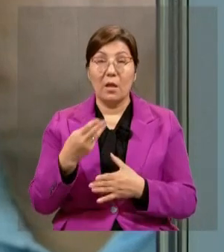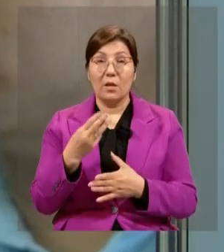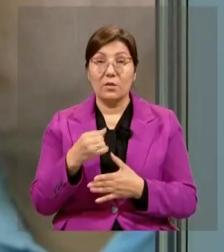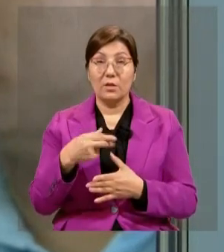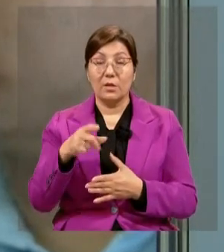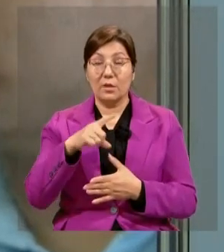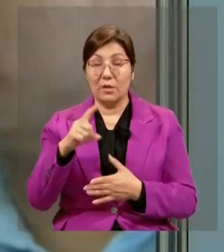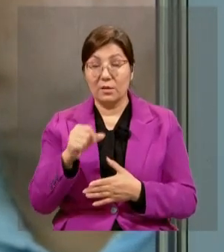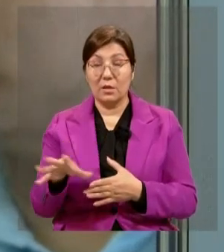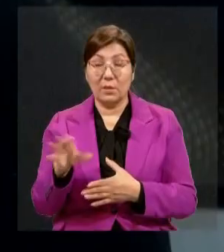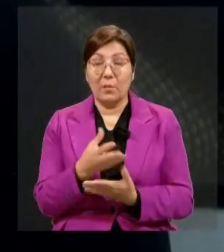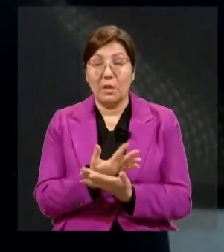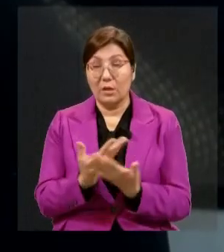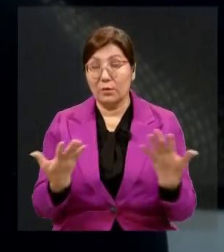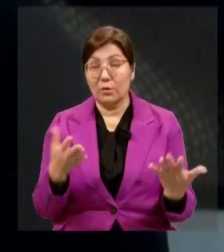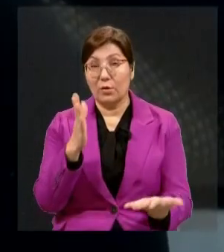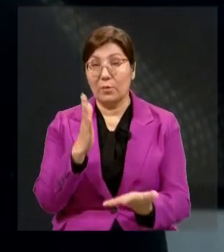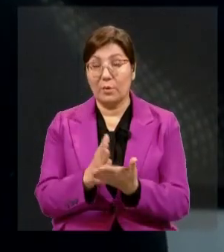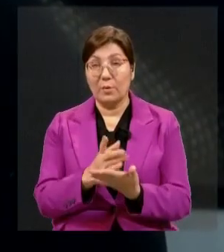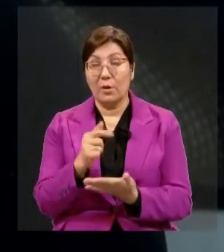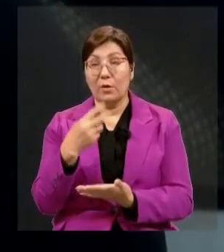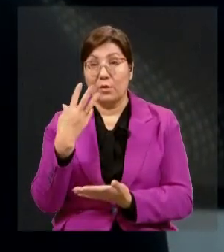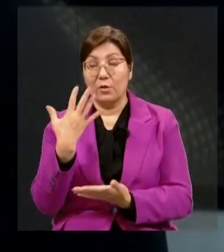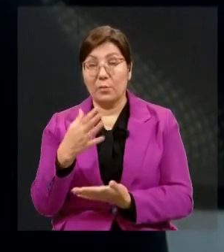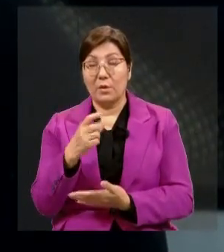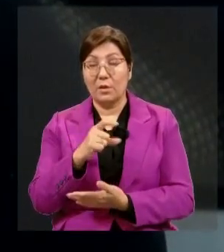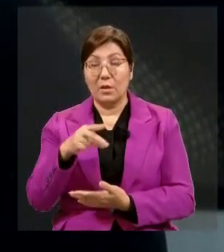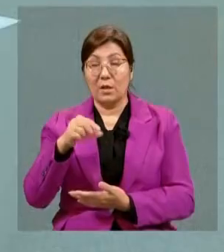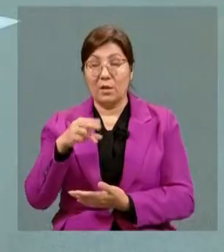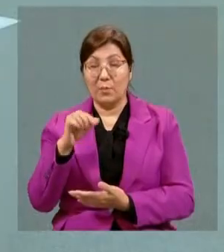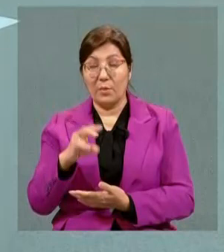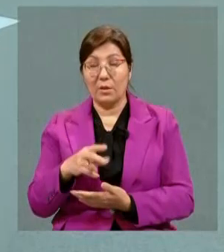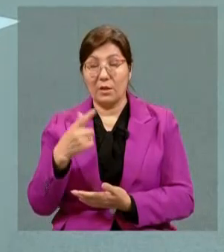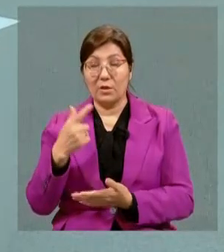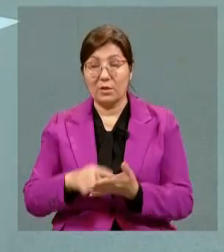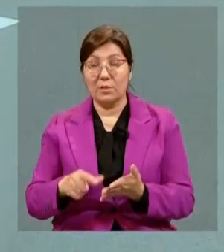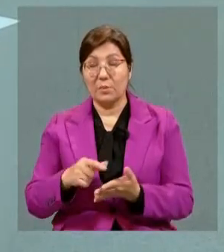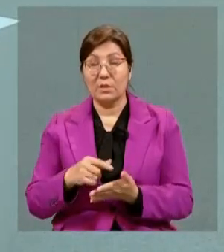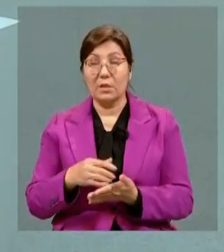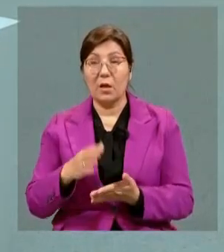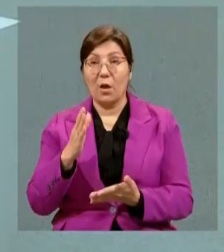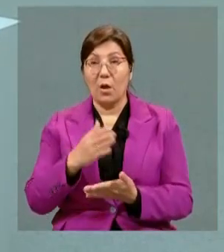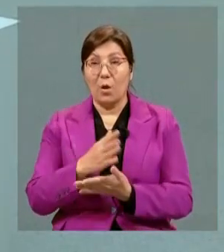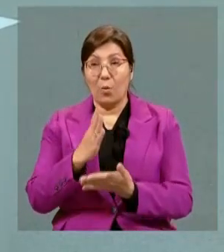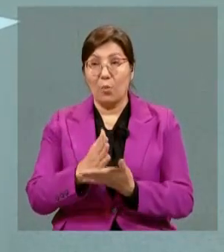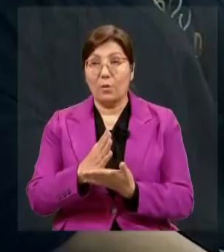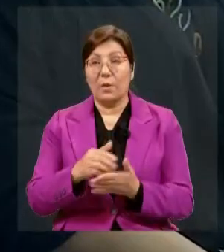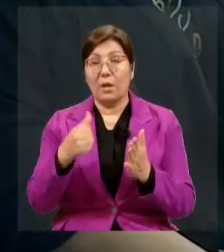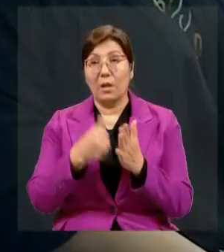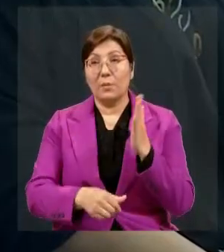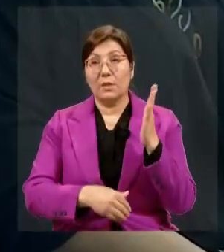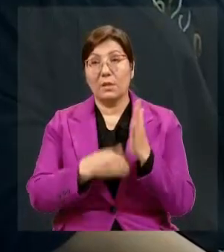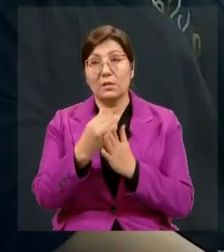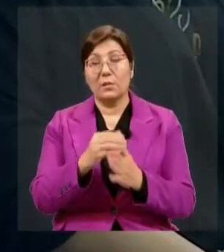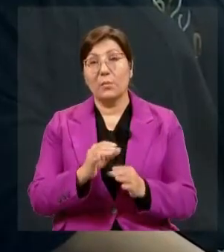Тіпті жер қойнауында Менделеев кестесіндегі 105 элементтің 70-нің мол қоры барланған және 60-тан астамы өндіріледі.